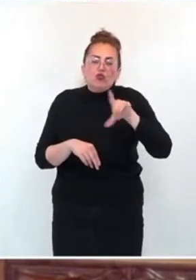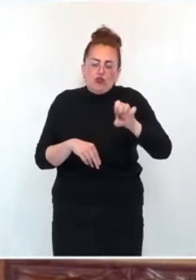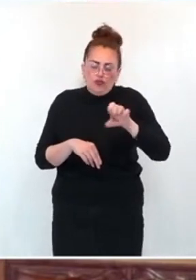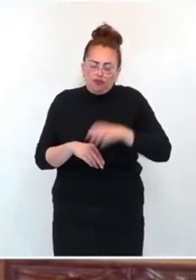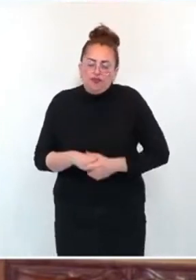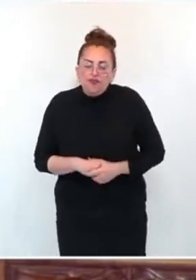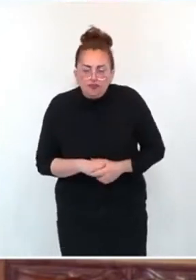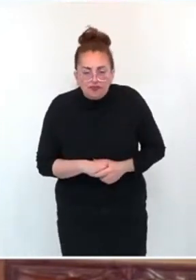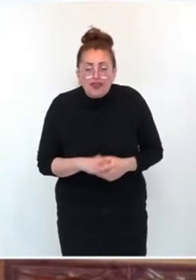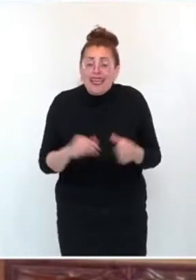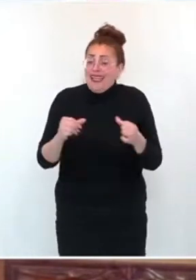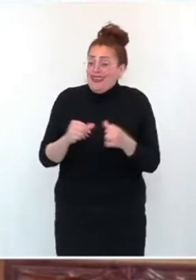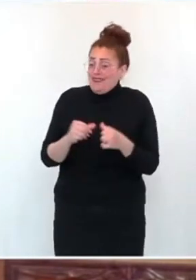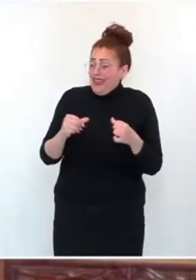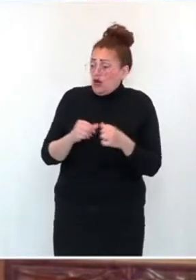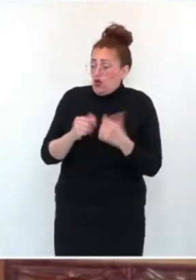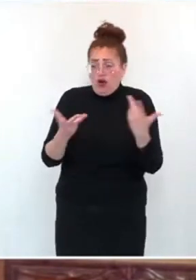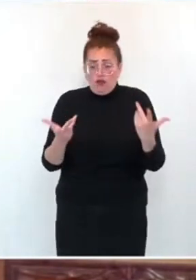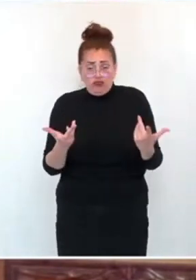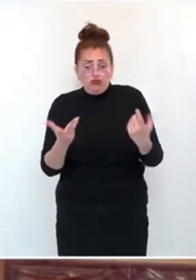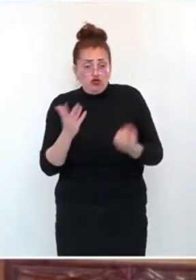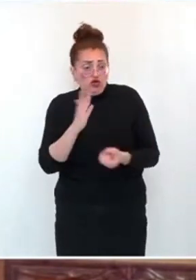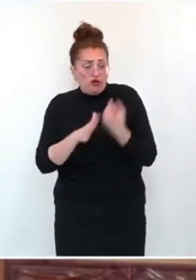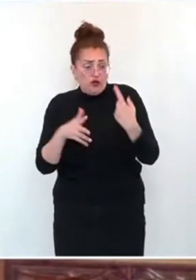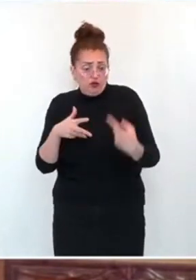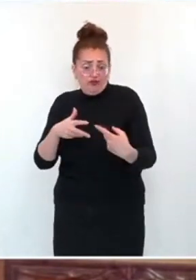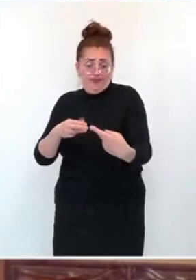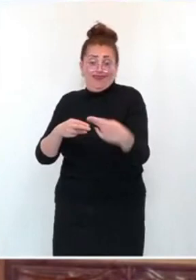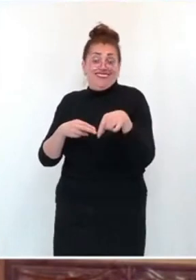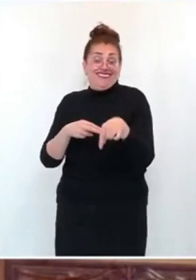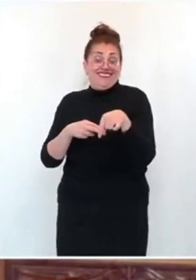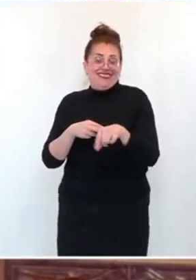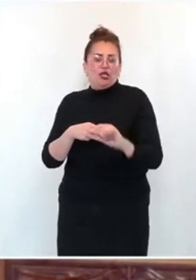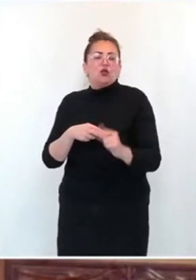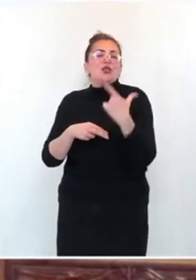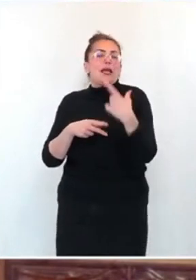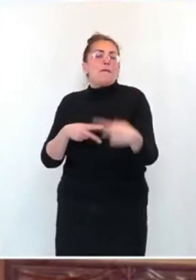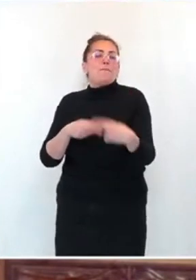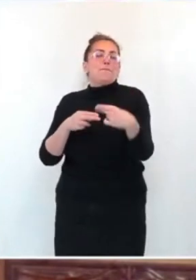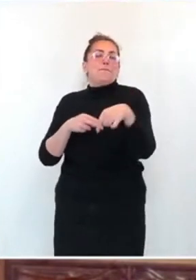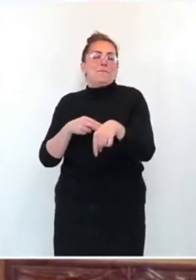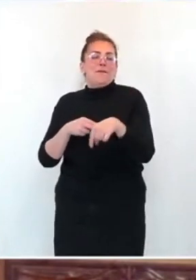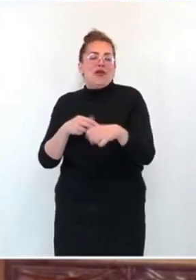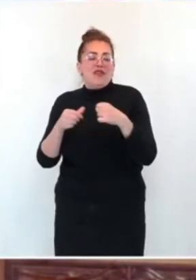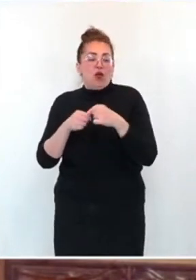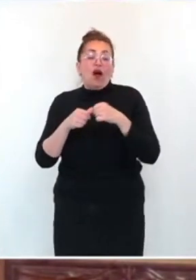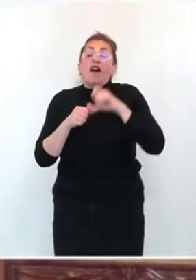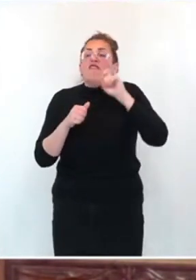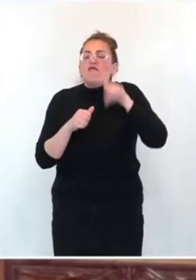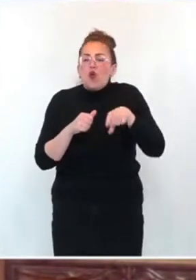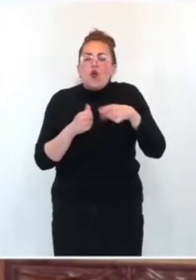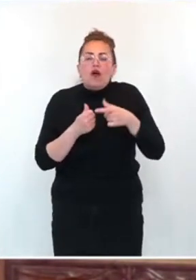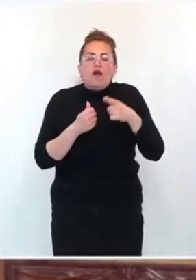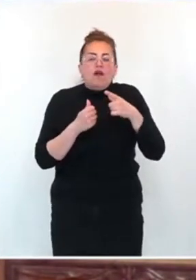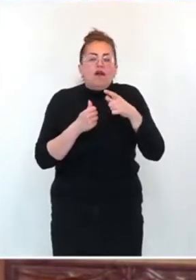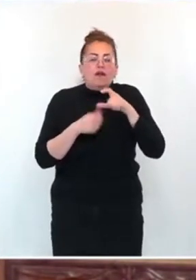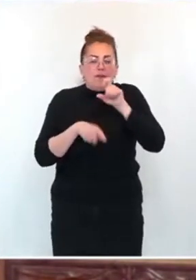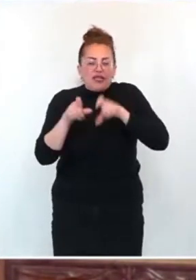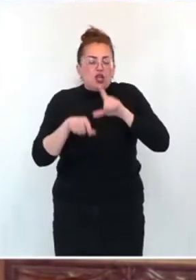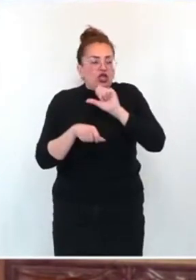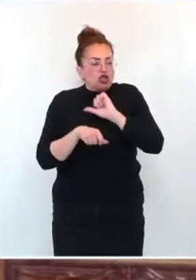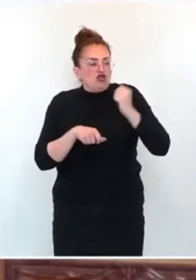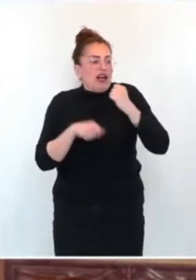Donc on vous propose ici ce nouveau protocole qui est un accord multipartite avec notamment